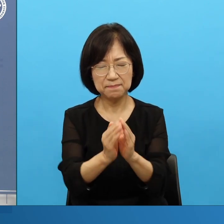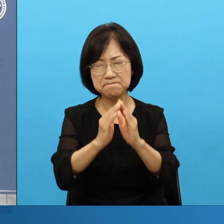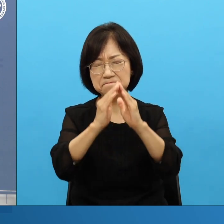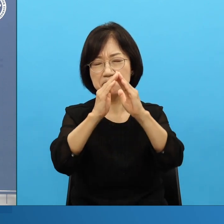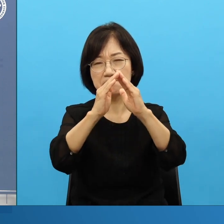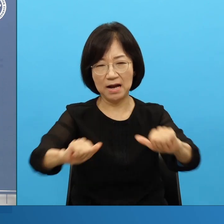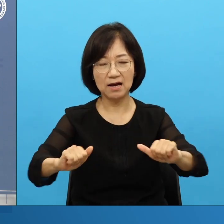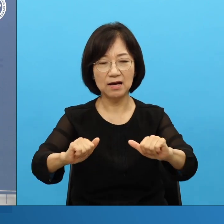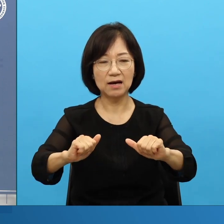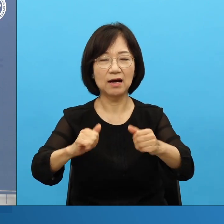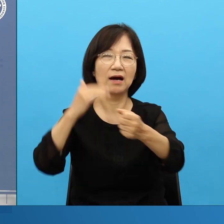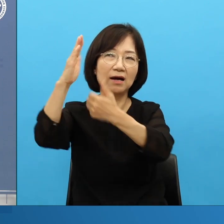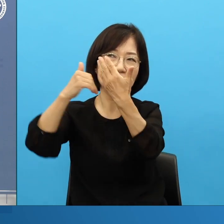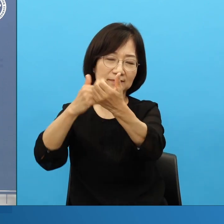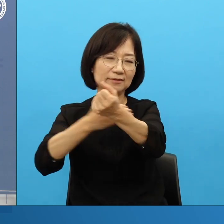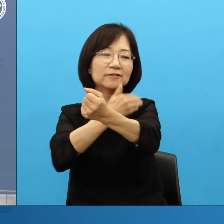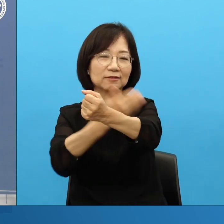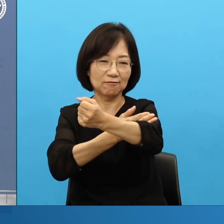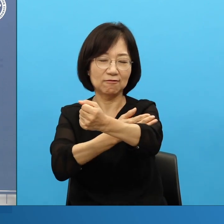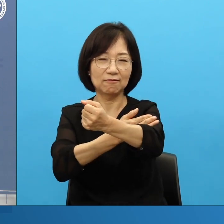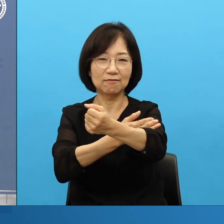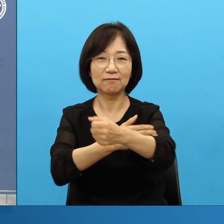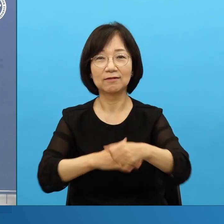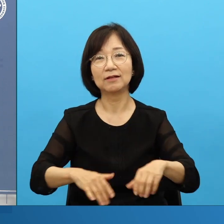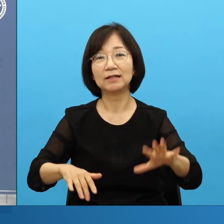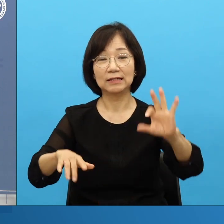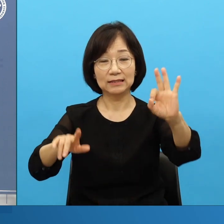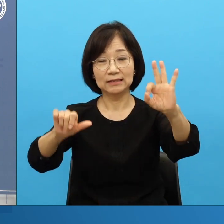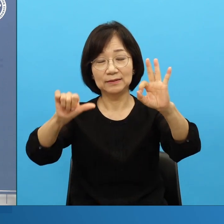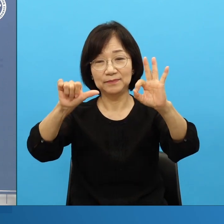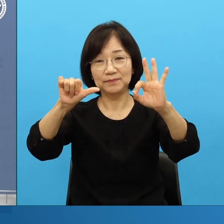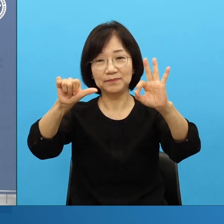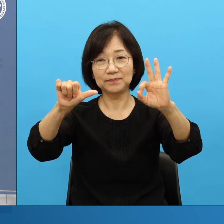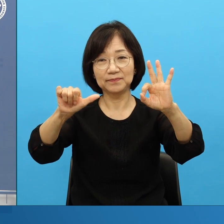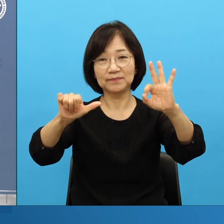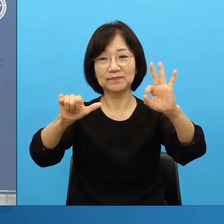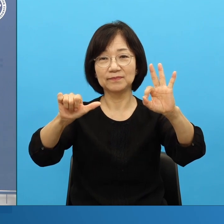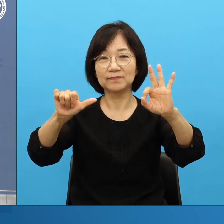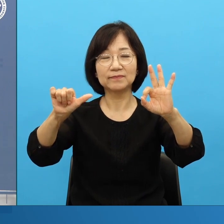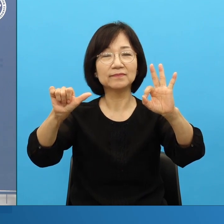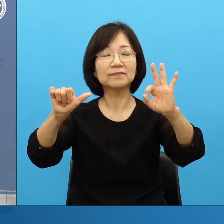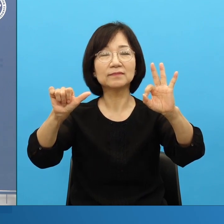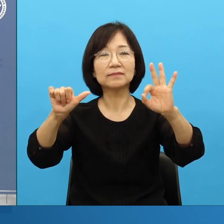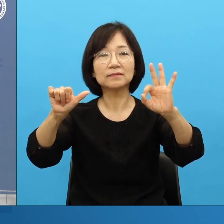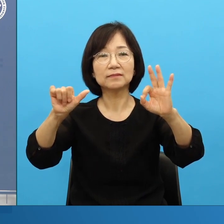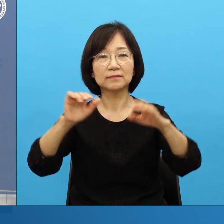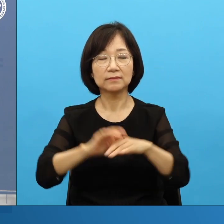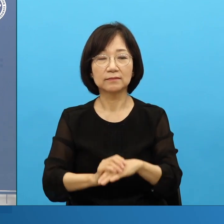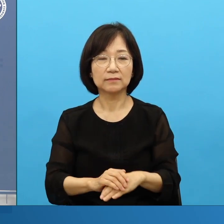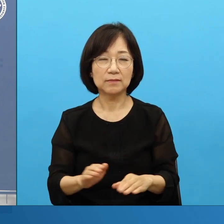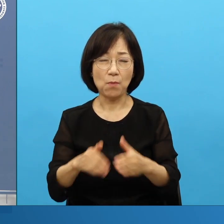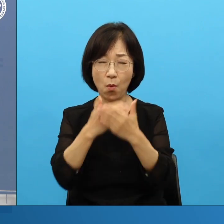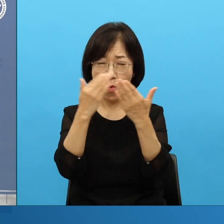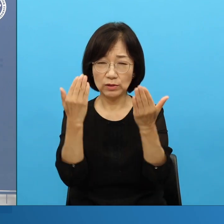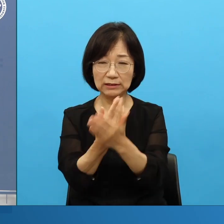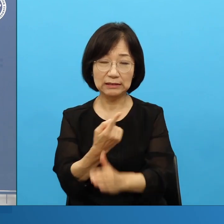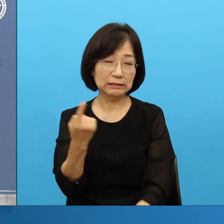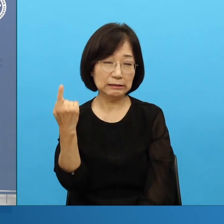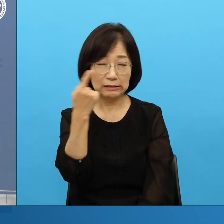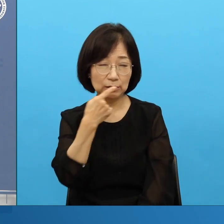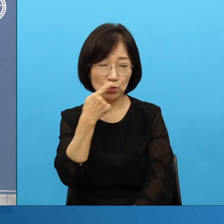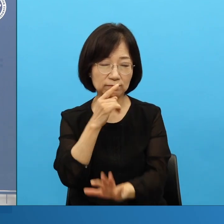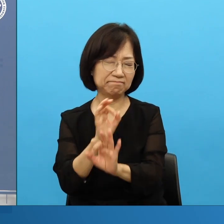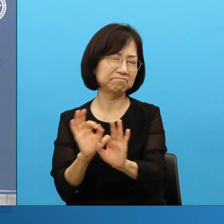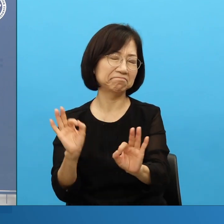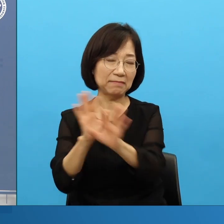demolish strongholds. 5절에 나왔어요. And we see that in verse 5. 뭡니까? What does it say? 모든 이론을 파할 것이다. To demolish all